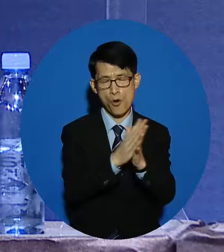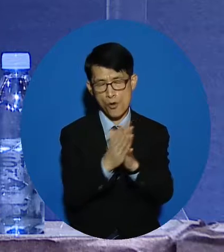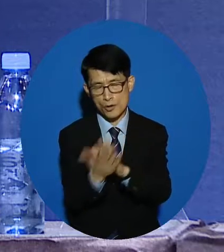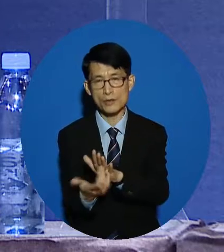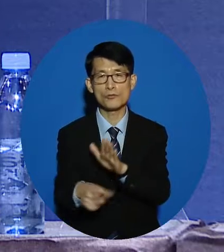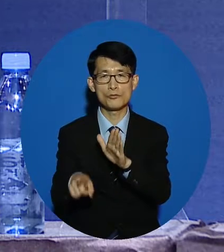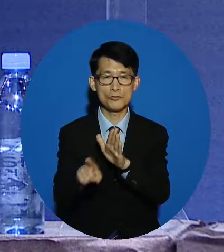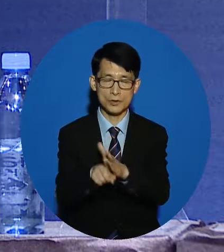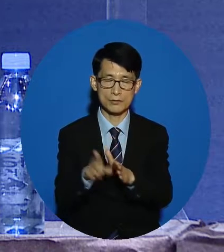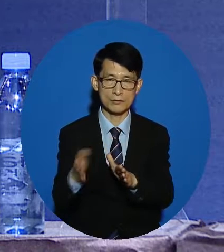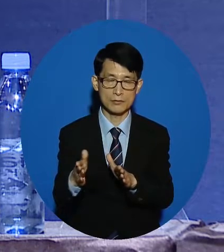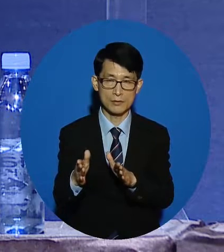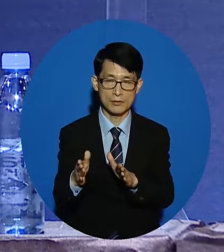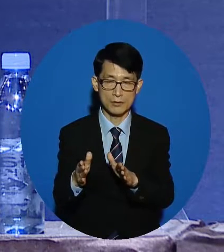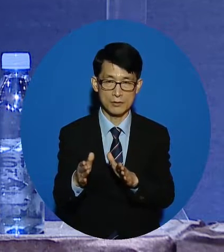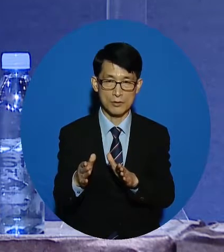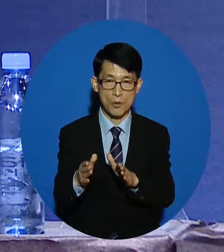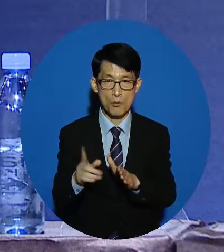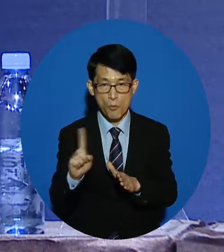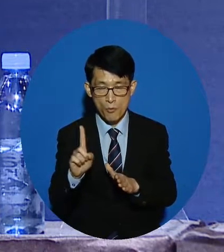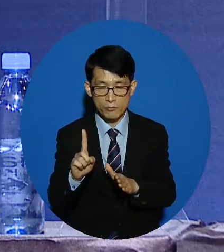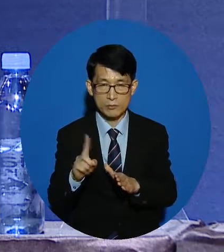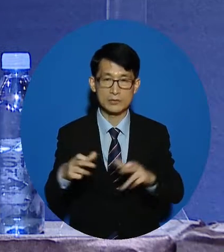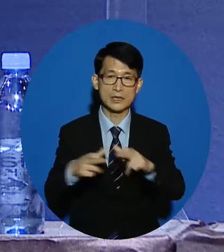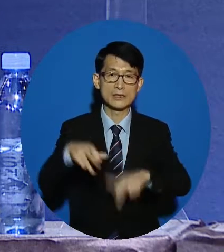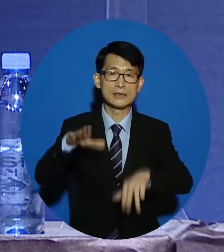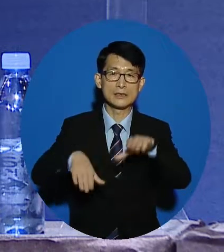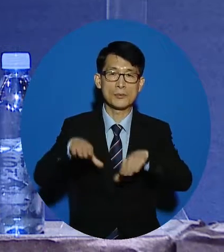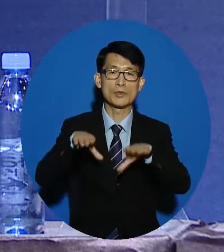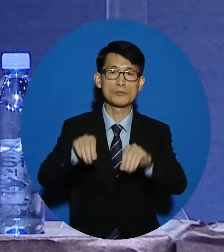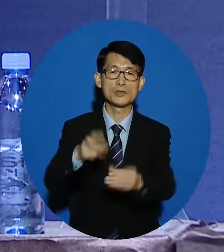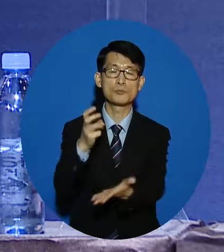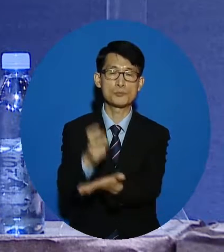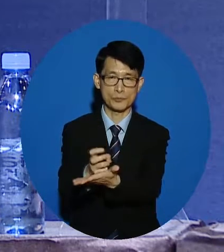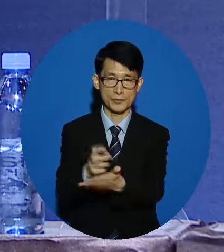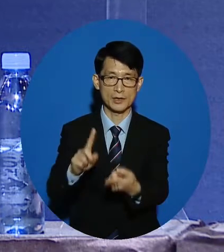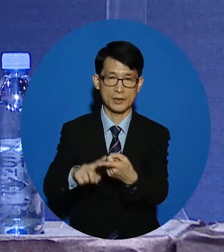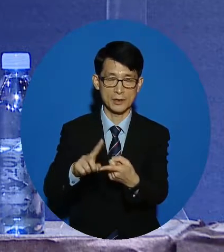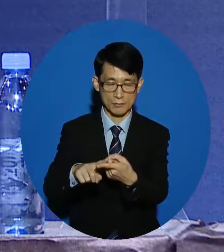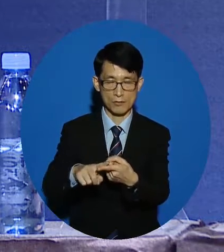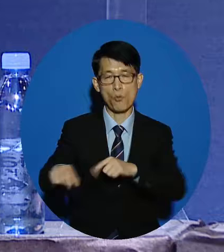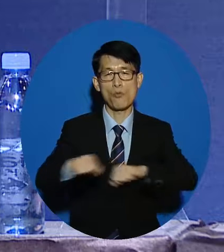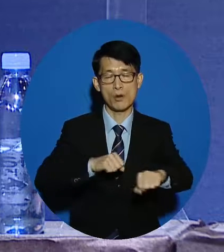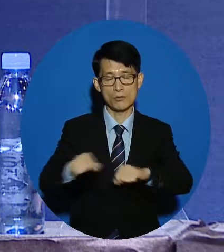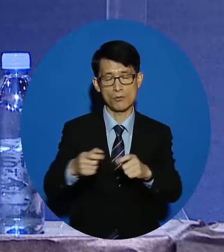된 장애인 차별금지법 제정 운동도 굉장히 오랫동안 해오셨습니다.